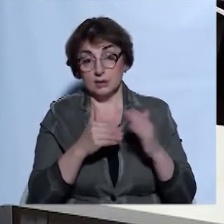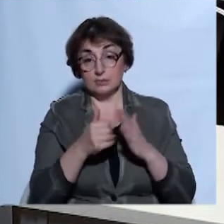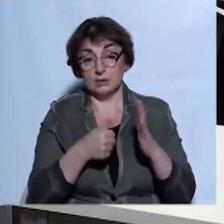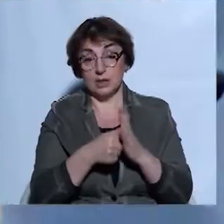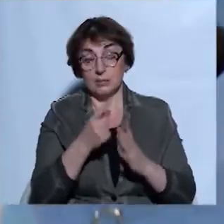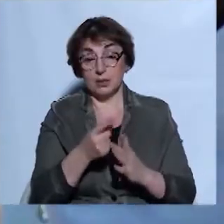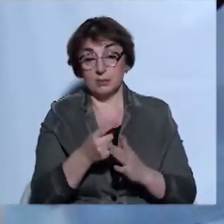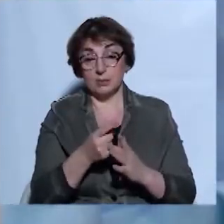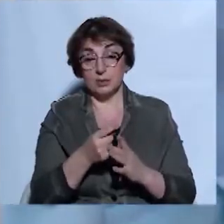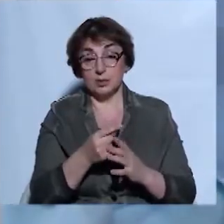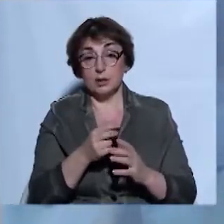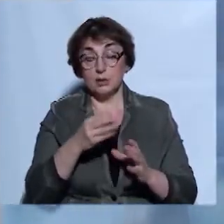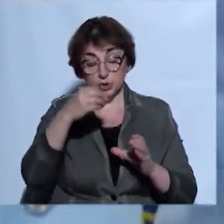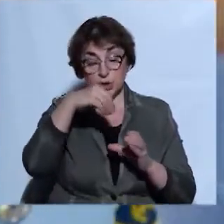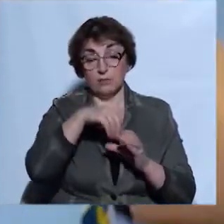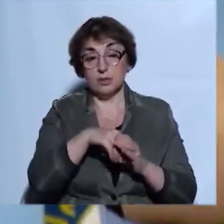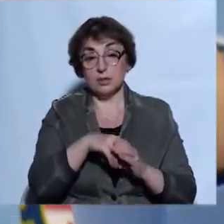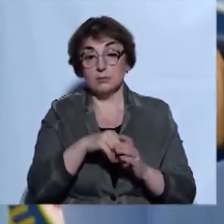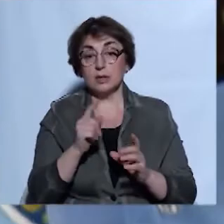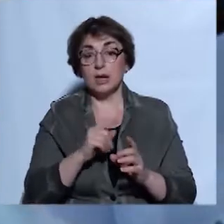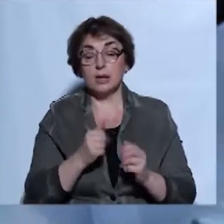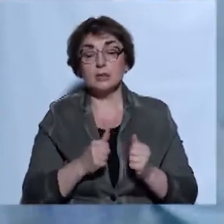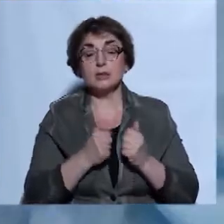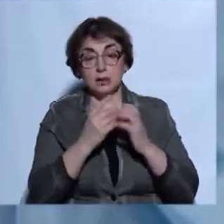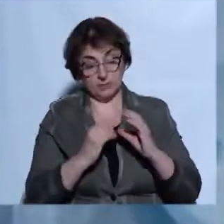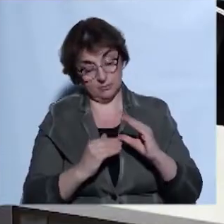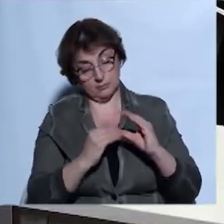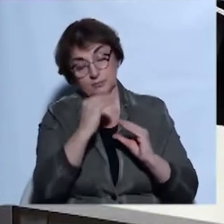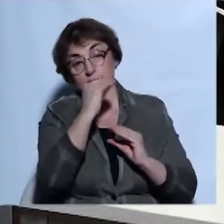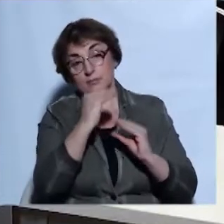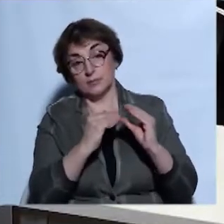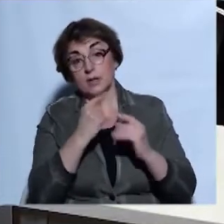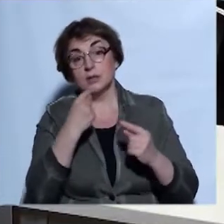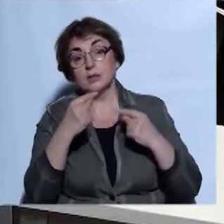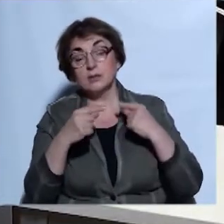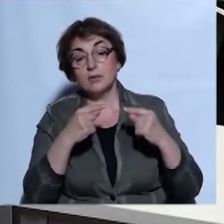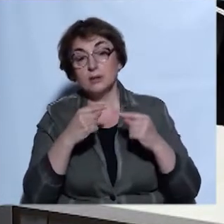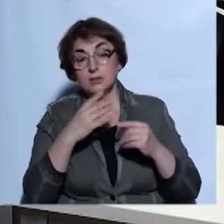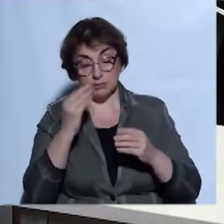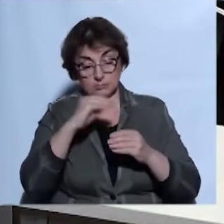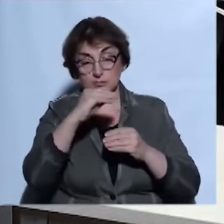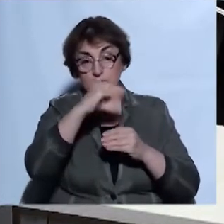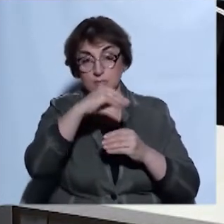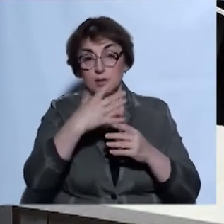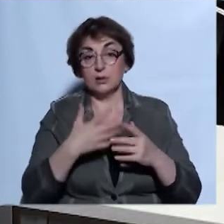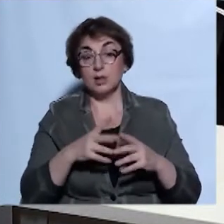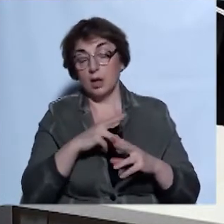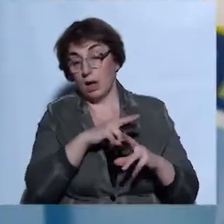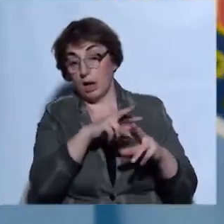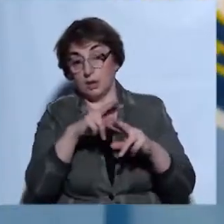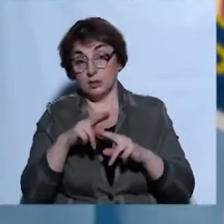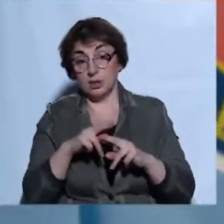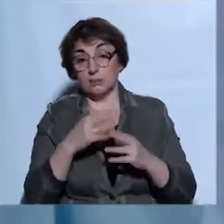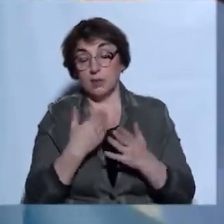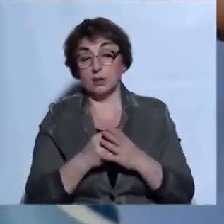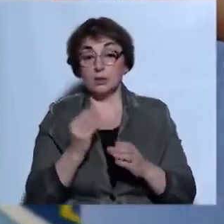საშუალებით მასში ვათავსებთ რაღაცა რაოდენობის, თქვათ, რაოდენობების სხვადასხვა სითხეებისა, ბლანტის სითხეების უნდა იყოს ერთნაირი.